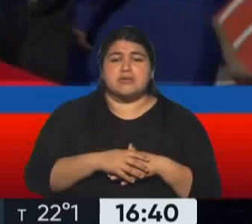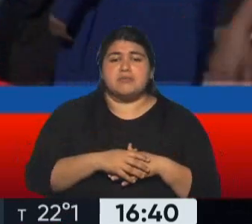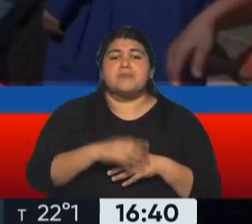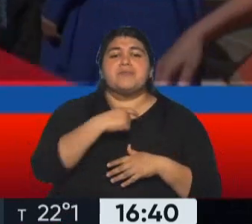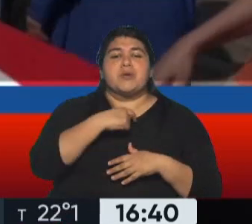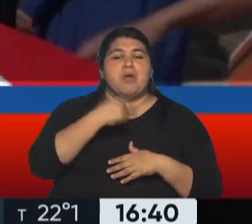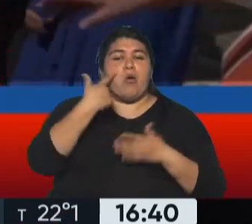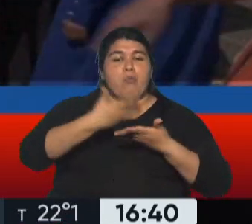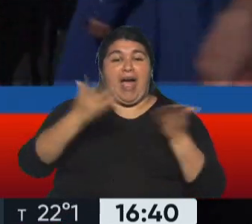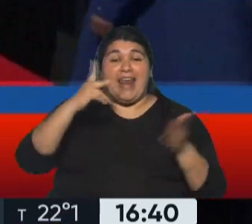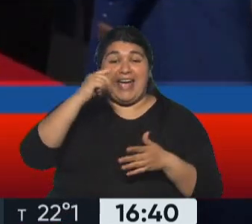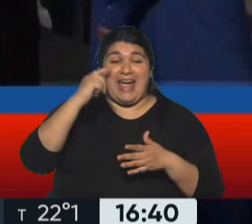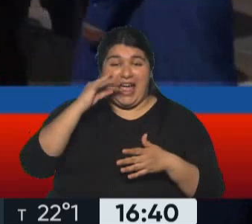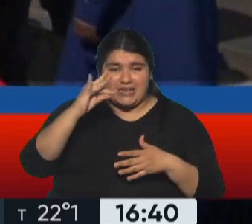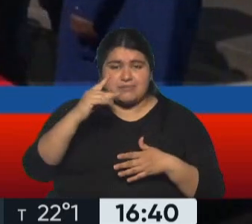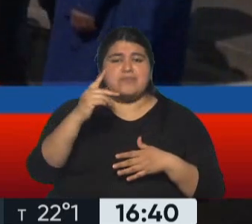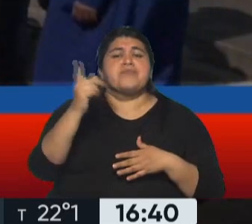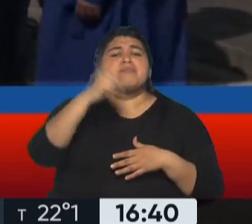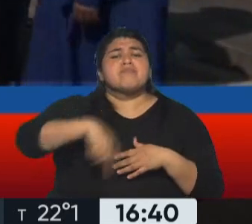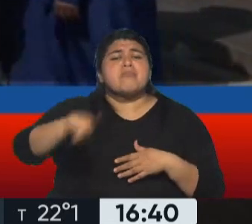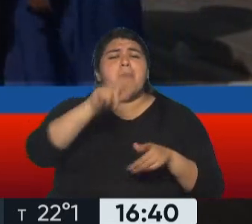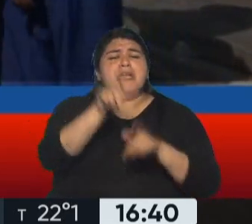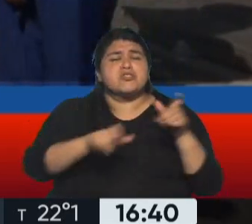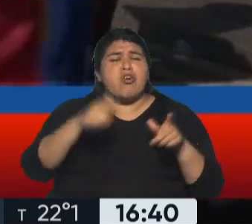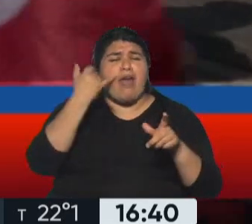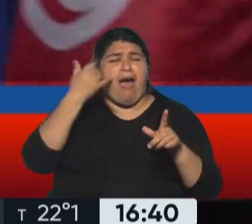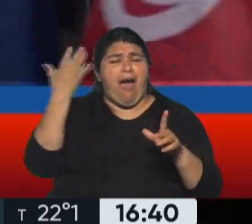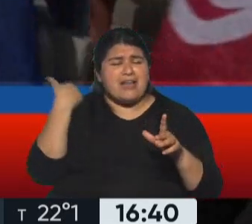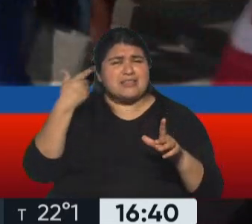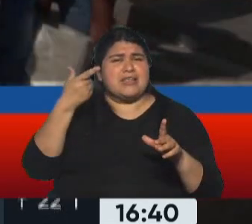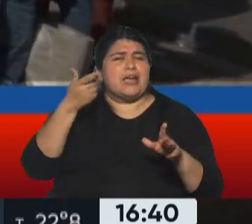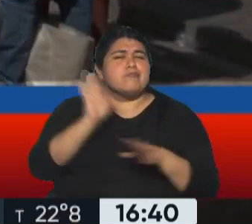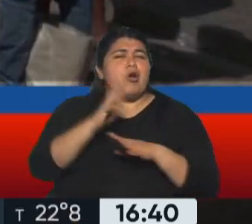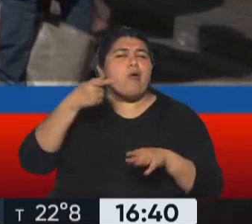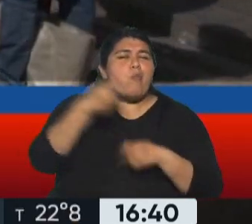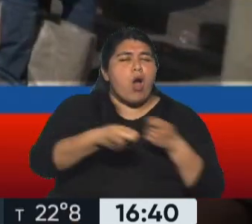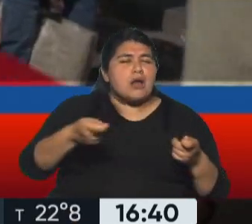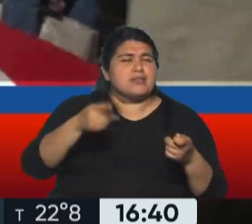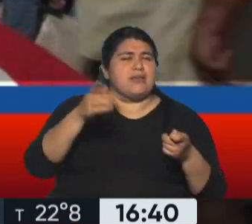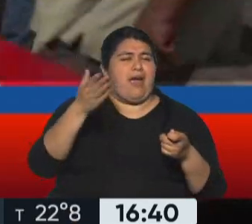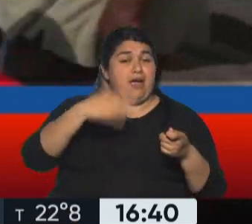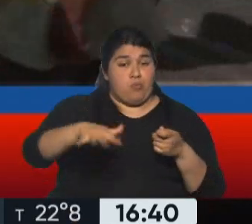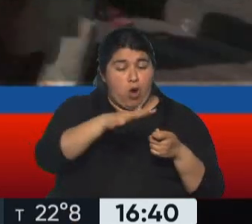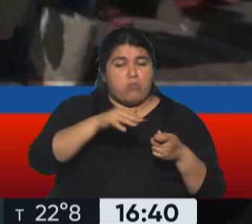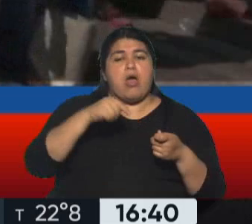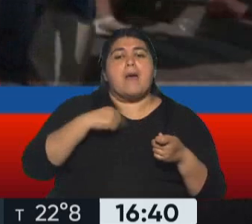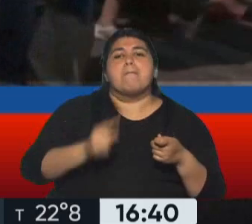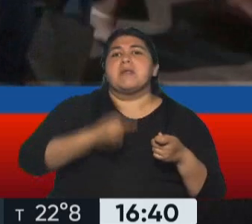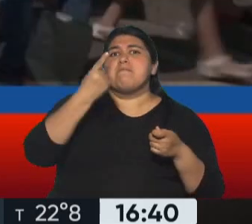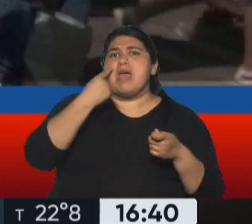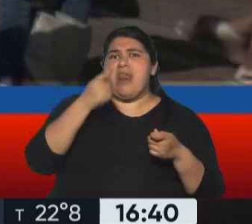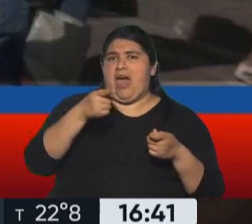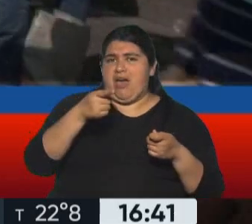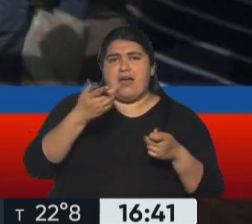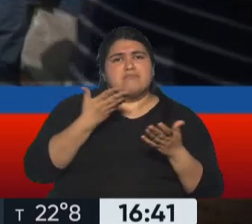رجوع إلى الوراء ومحاكمة كل من أجرم في حق الشعب. هذا المطلب الرئيسي والأساسي والأولي قبل